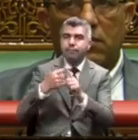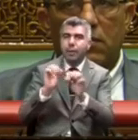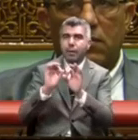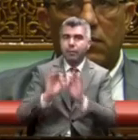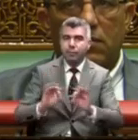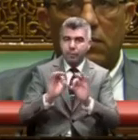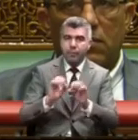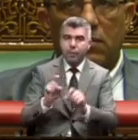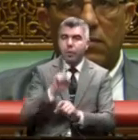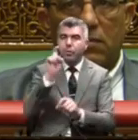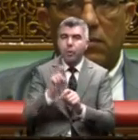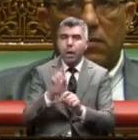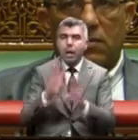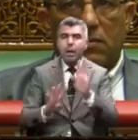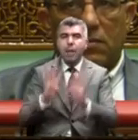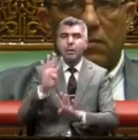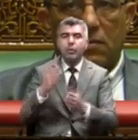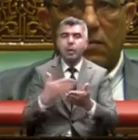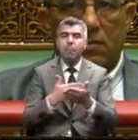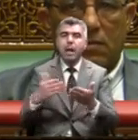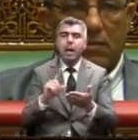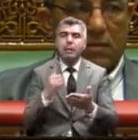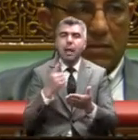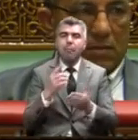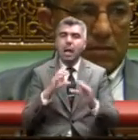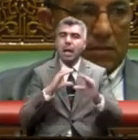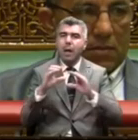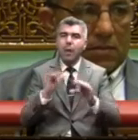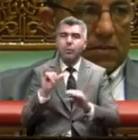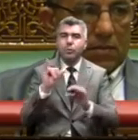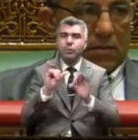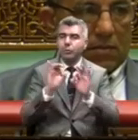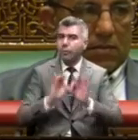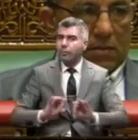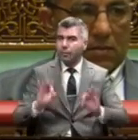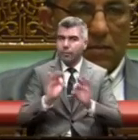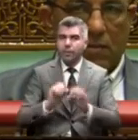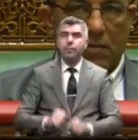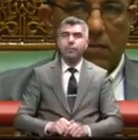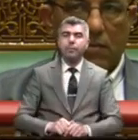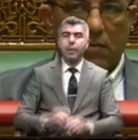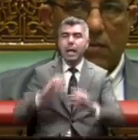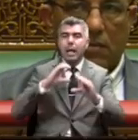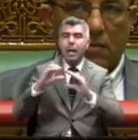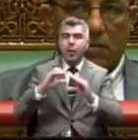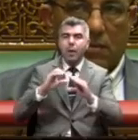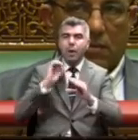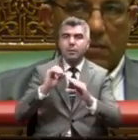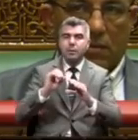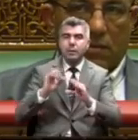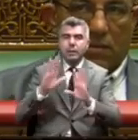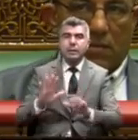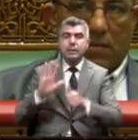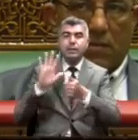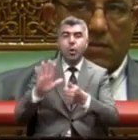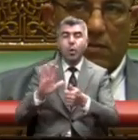نتساءل عن 14 مليار درهم التي يتحدان في الحوار الاجتماعي سيد الوزير نسائلك عن حديثك عن الحوار الاجتماعي المؤسس المؤسس